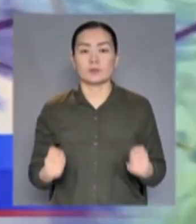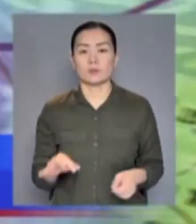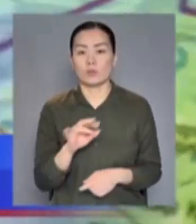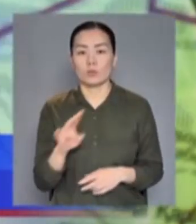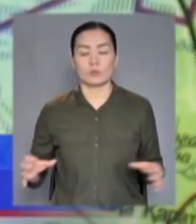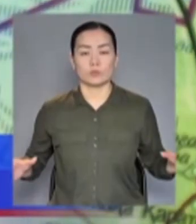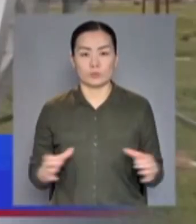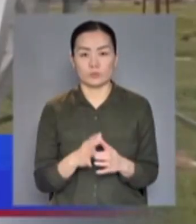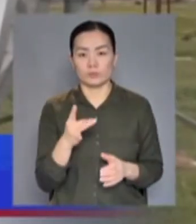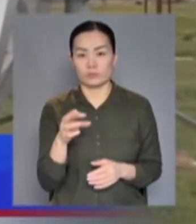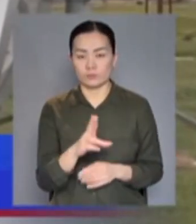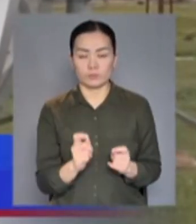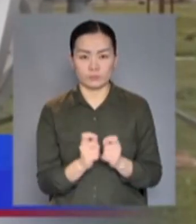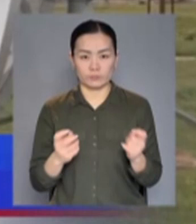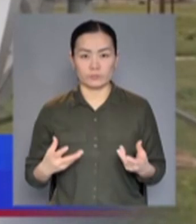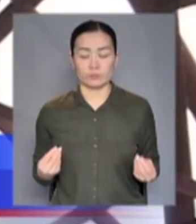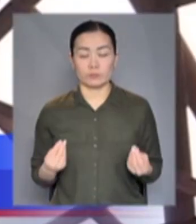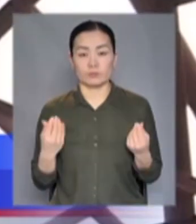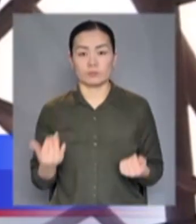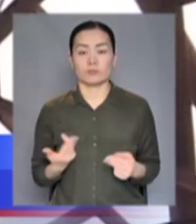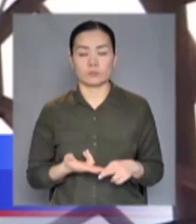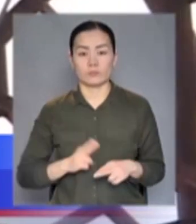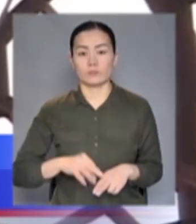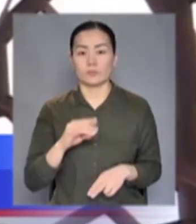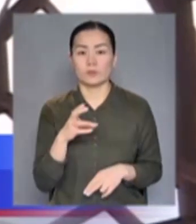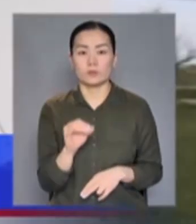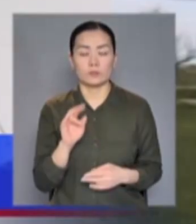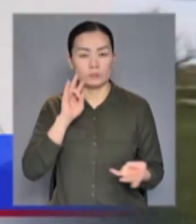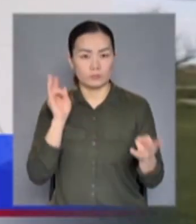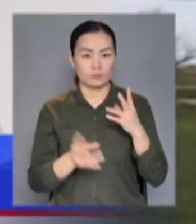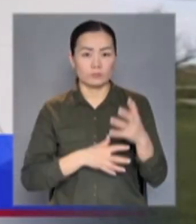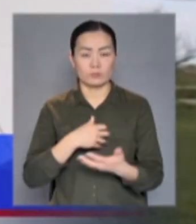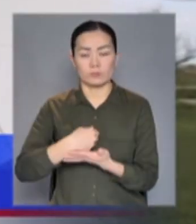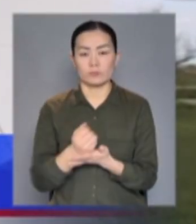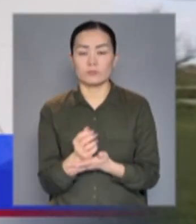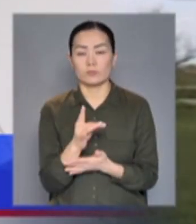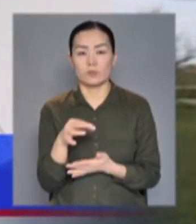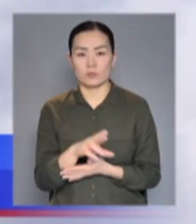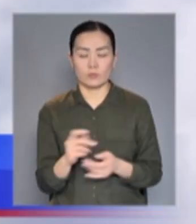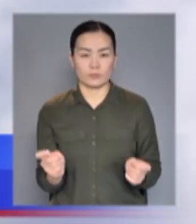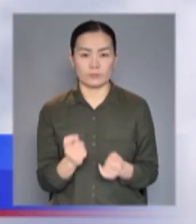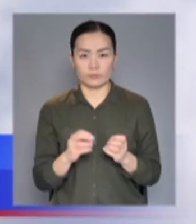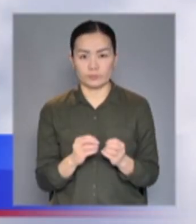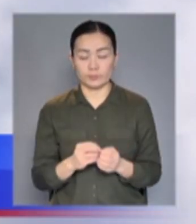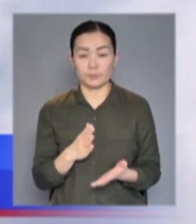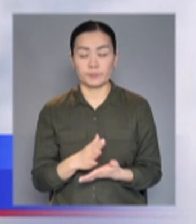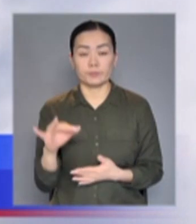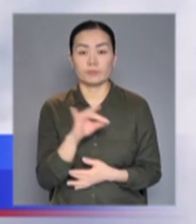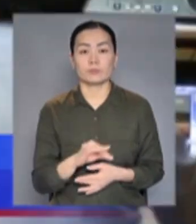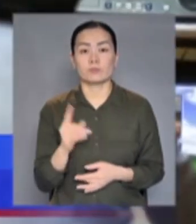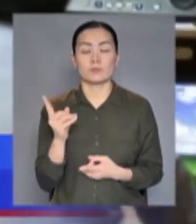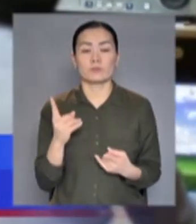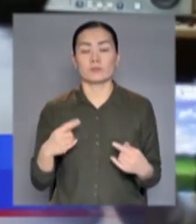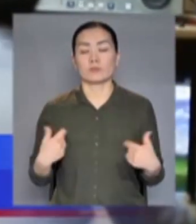Біріккен Ұлттар Ұйымы радиосының құрылған күніне арналып, осы күн ЮНЕСКО тарапынан дүниежүзілік радио күні ретінде тойлана бастады. Тарих бойы